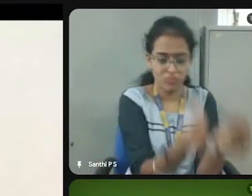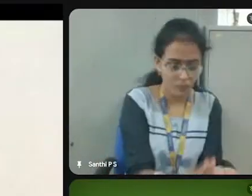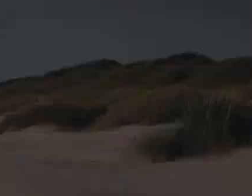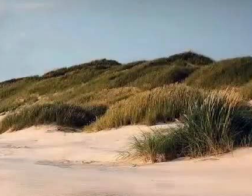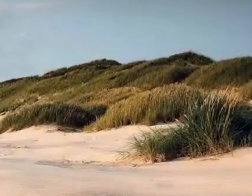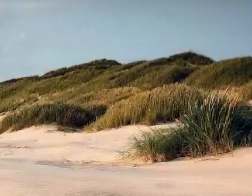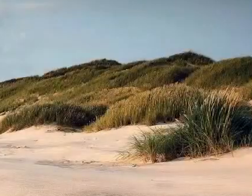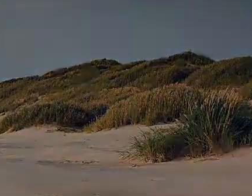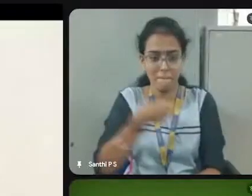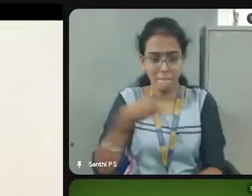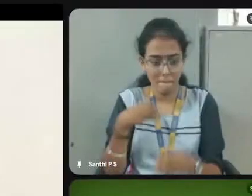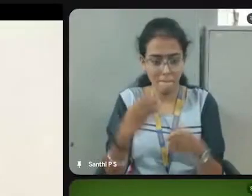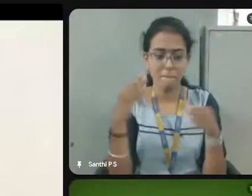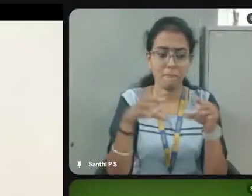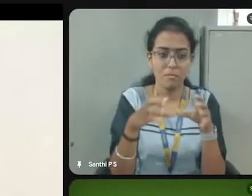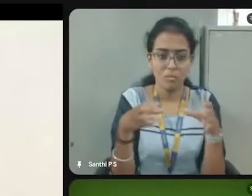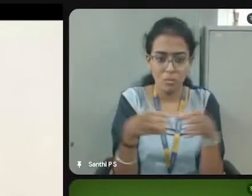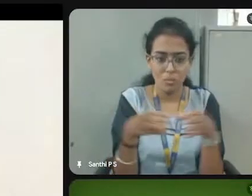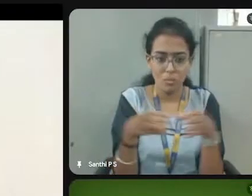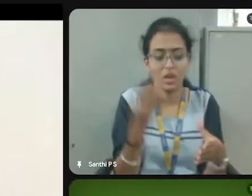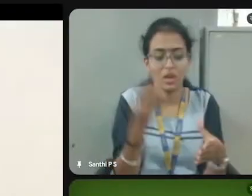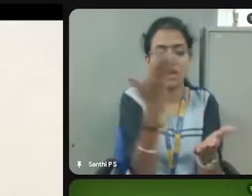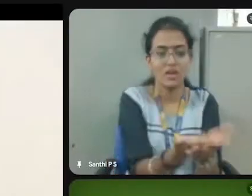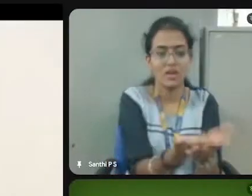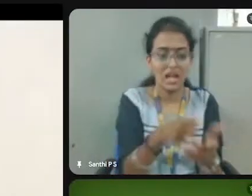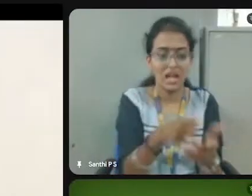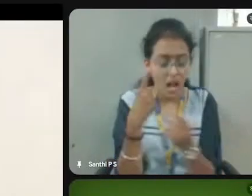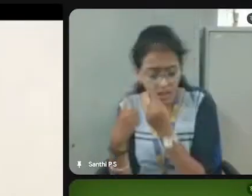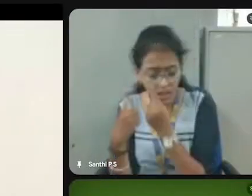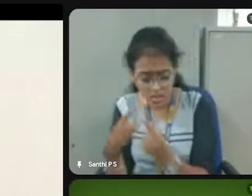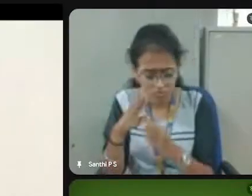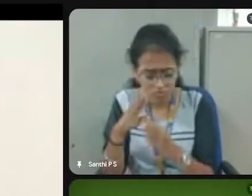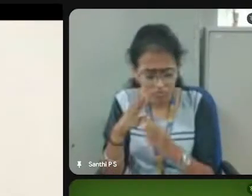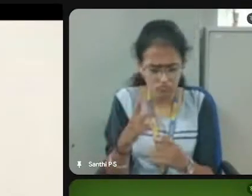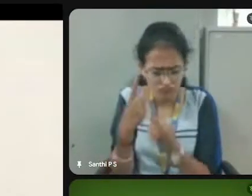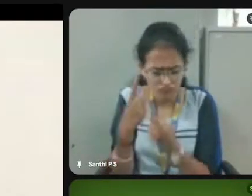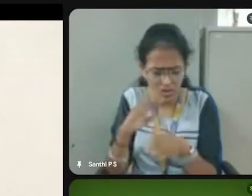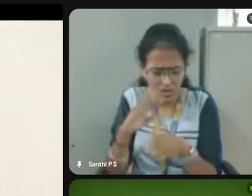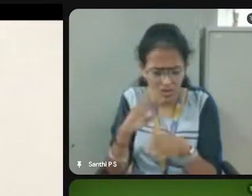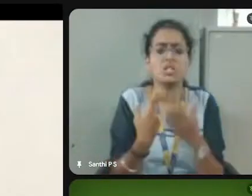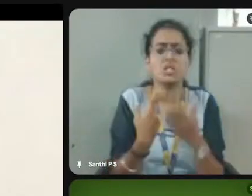പോകുകയും വേണ്ട ടെസ്റ്റുകൾ ഡോക്ടേഴ്സ് ചെയ്തു നോക്കിയതിന് ശേഷം ഇവർക്ക്